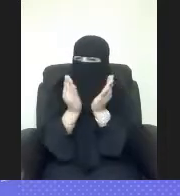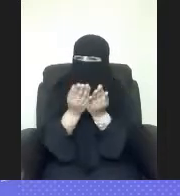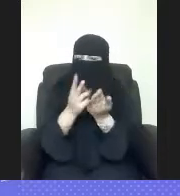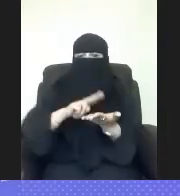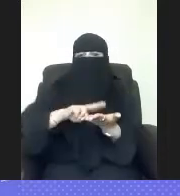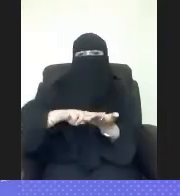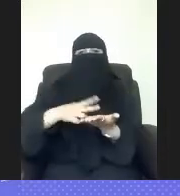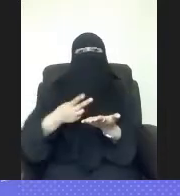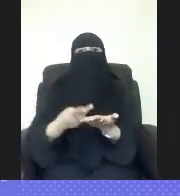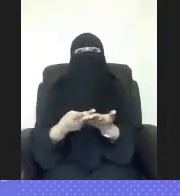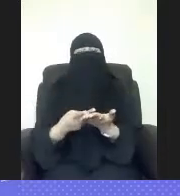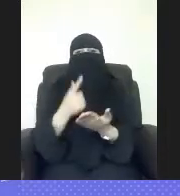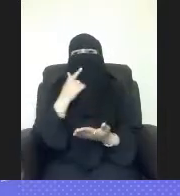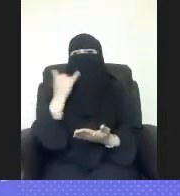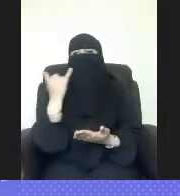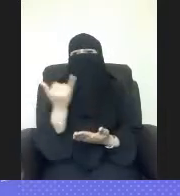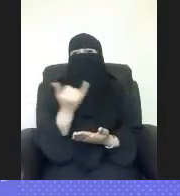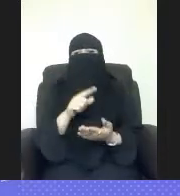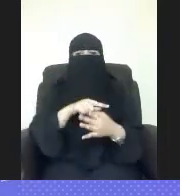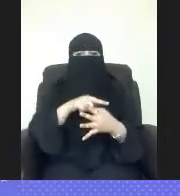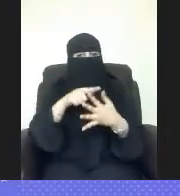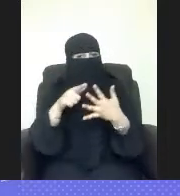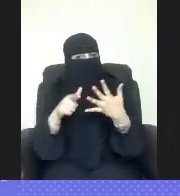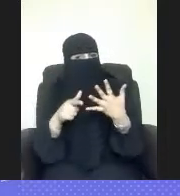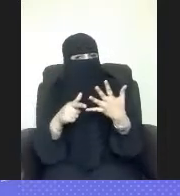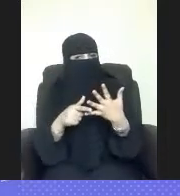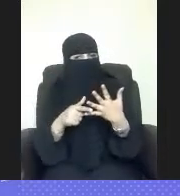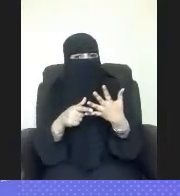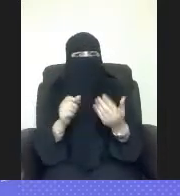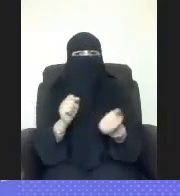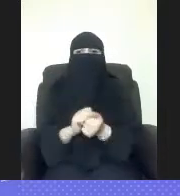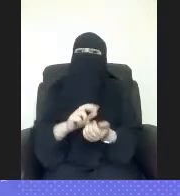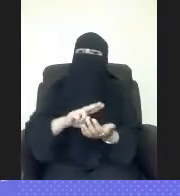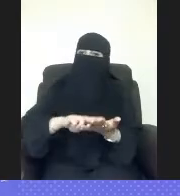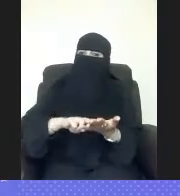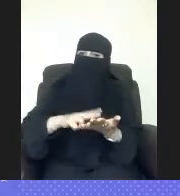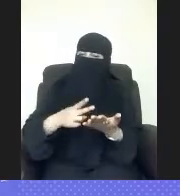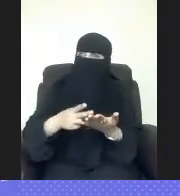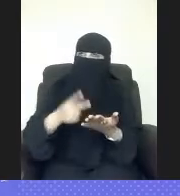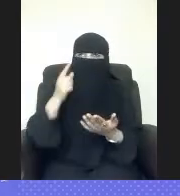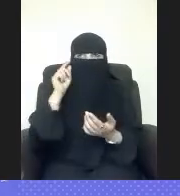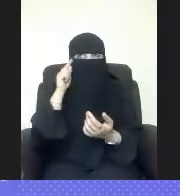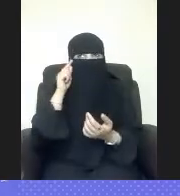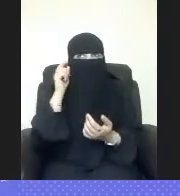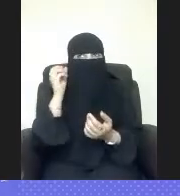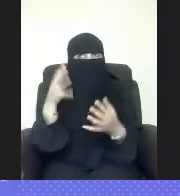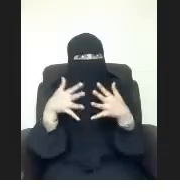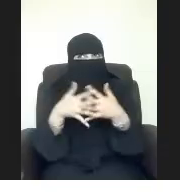التعلم المدمج كما ذكر سعادة الأستاذ الدكتور بدر والدكتور سمير.